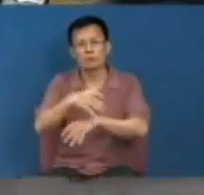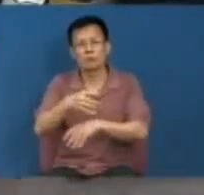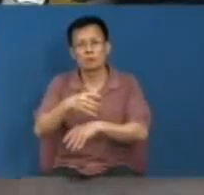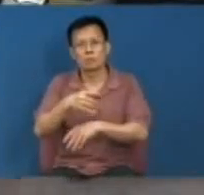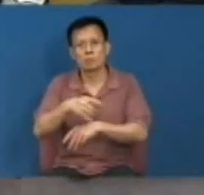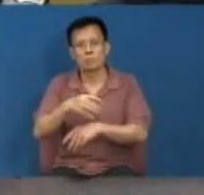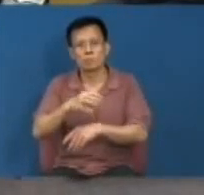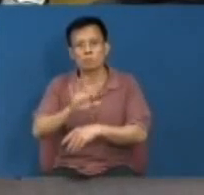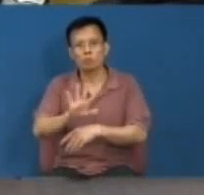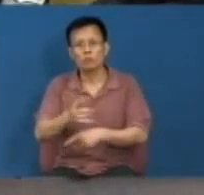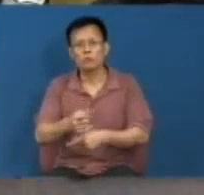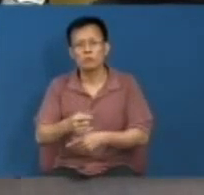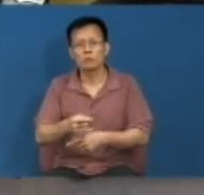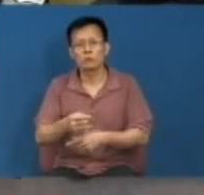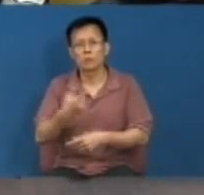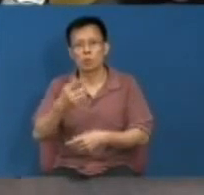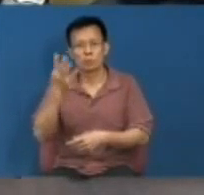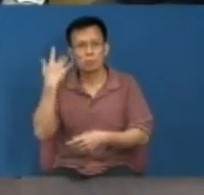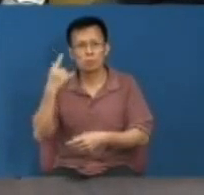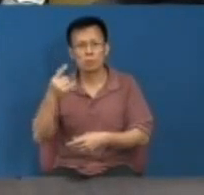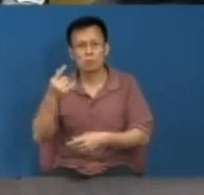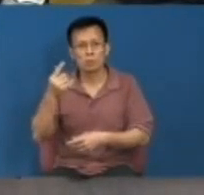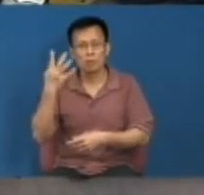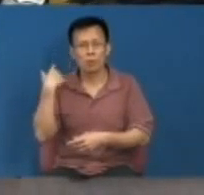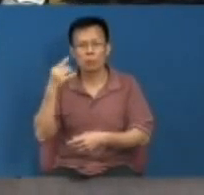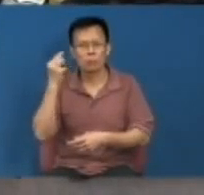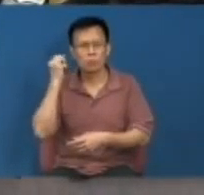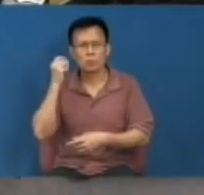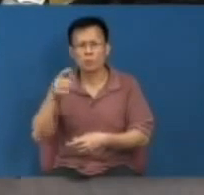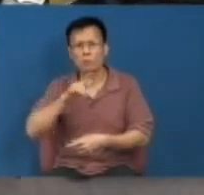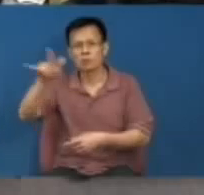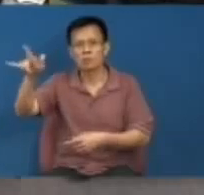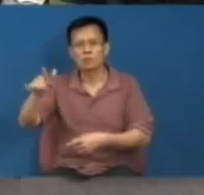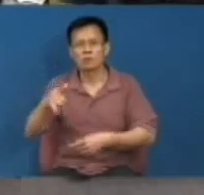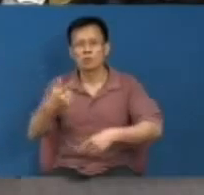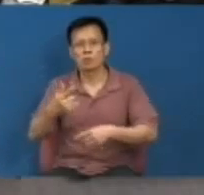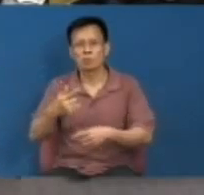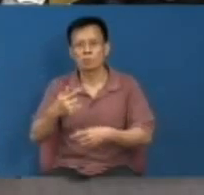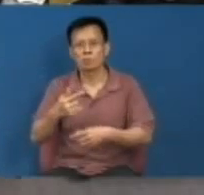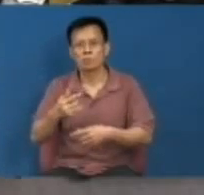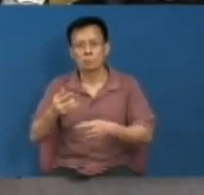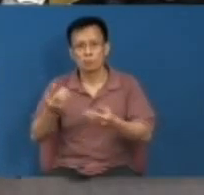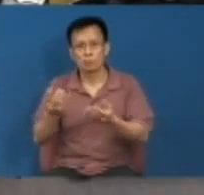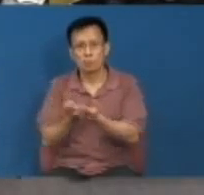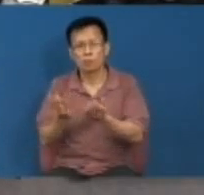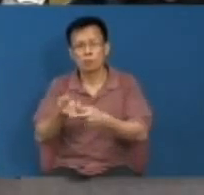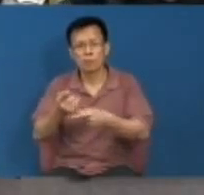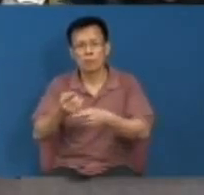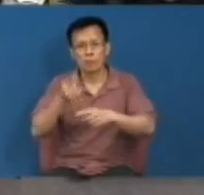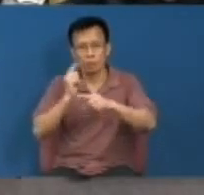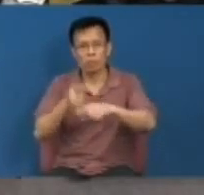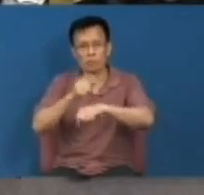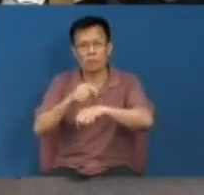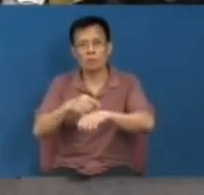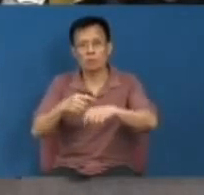冇證據？好似李太咁證明就話嗱，我曾經出過離開過香港，有冇啲證據？ 我全部有，但係佢話總之你當日登記唔到咧，就係作實